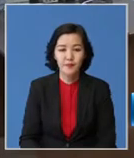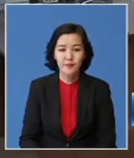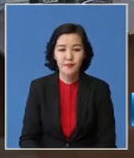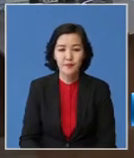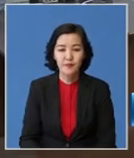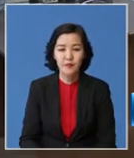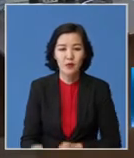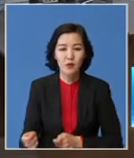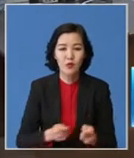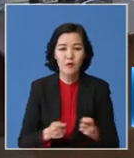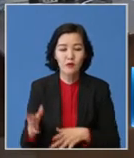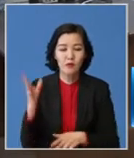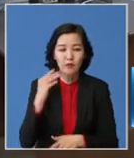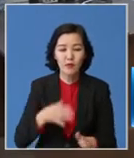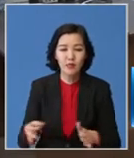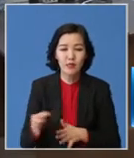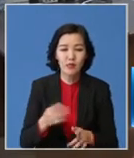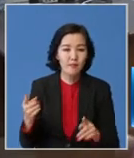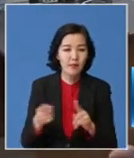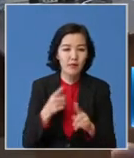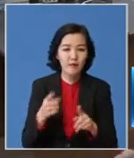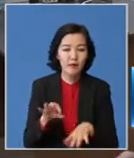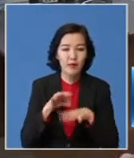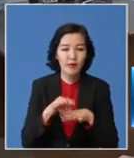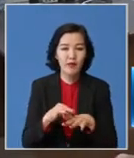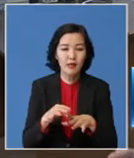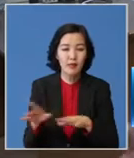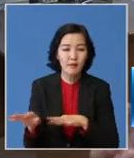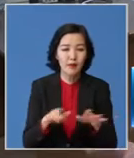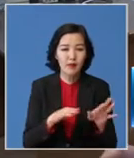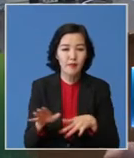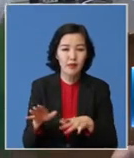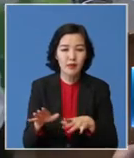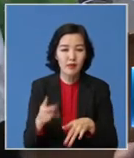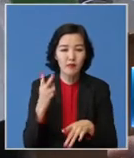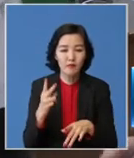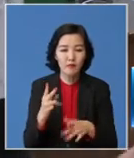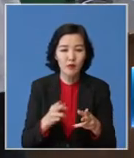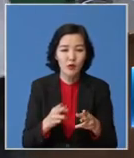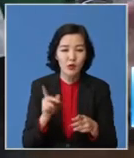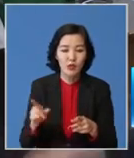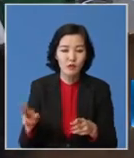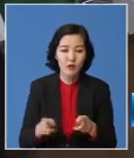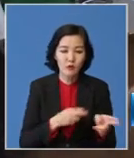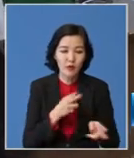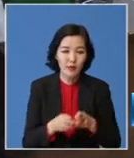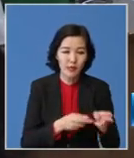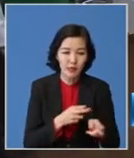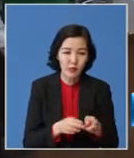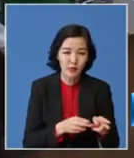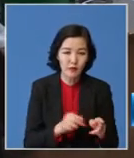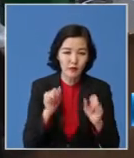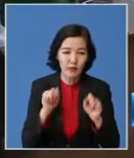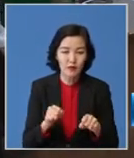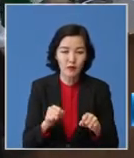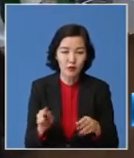С руководством Алматинской области мы сегодня впервые провели такое мероприятие. Сделали двум пациентам операцию. Тем самым они получили